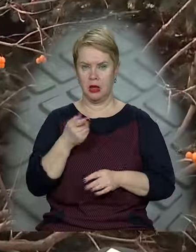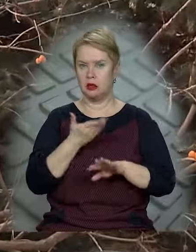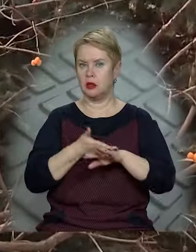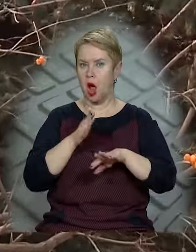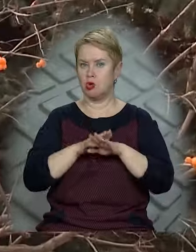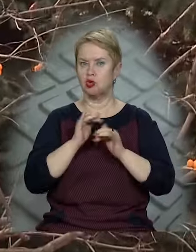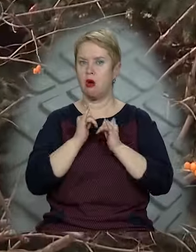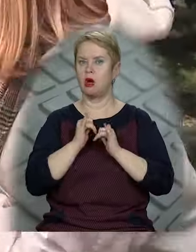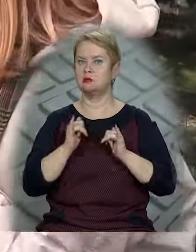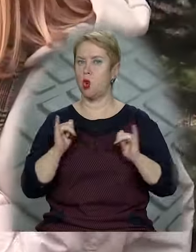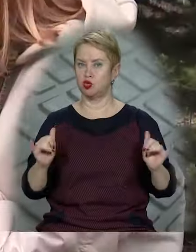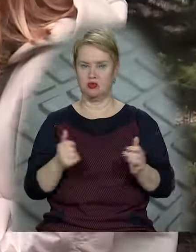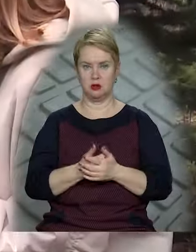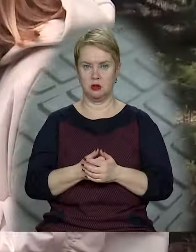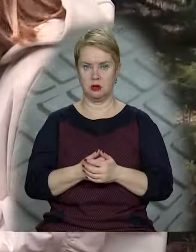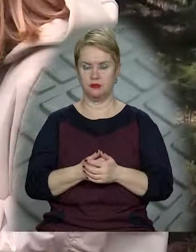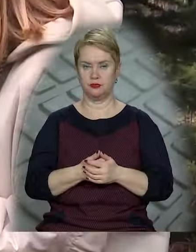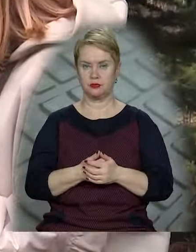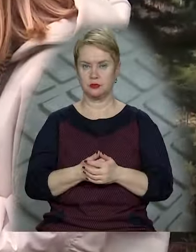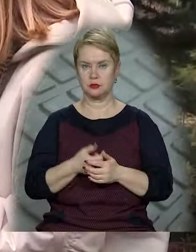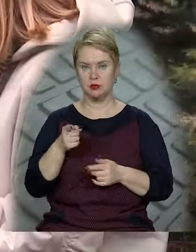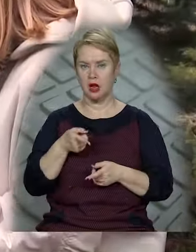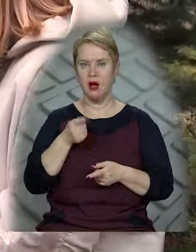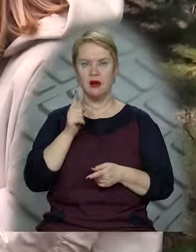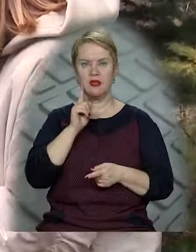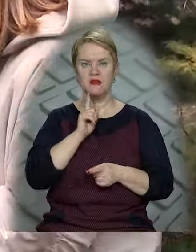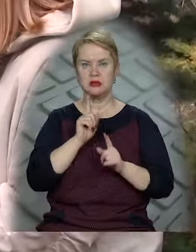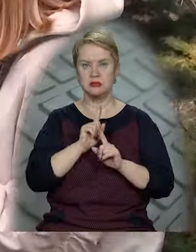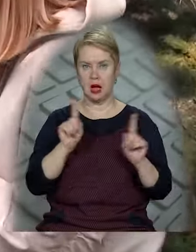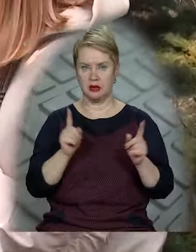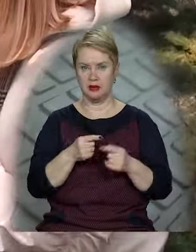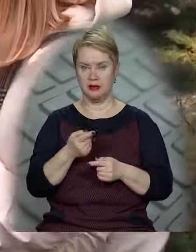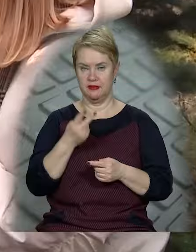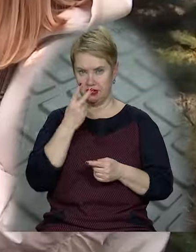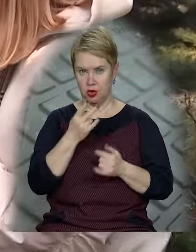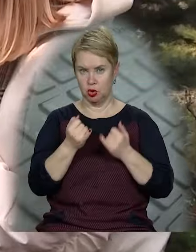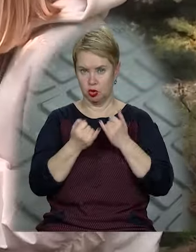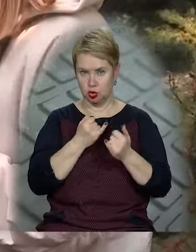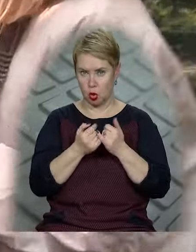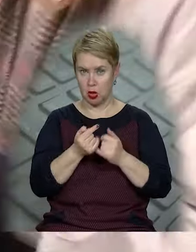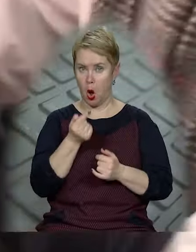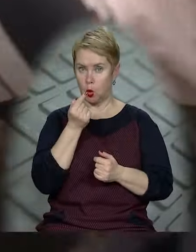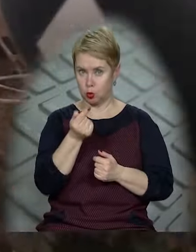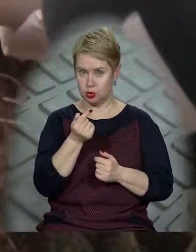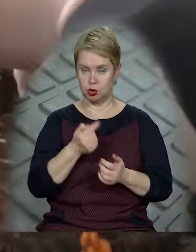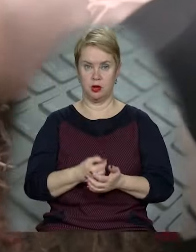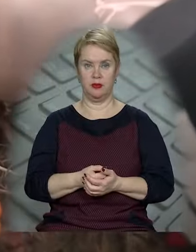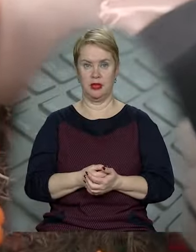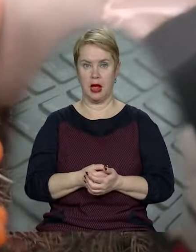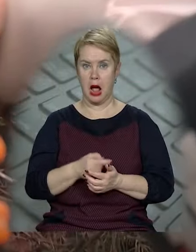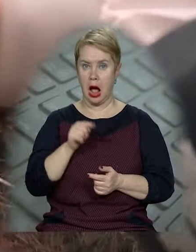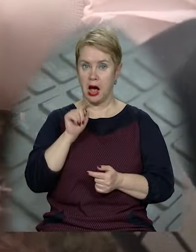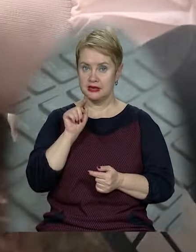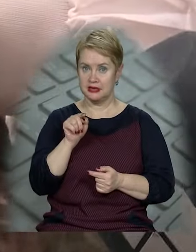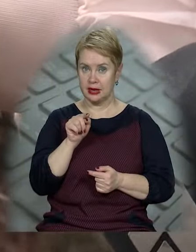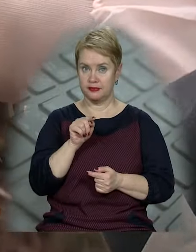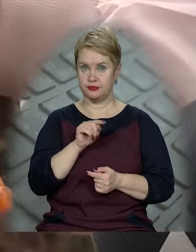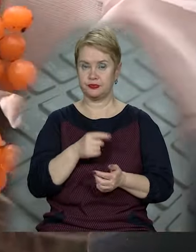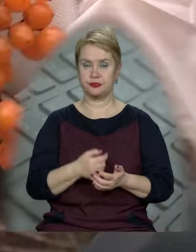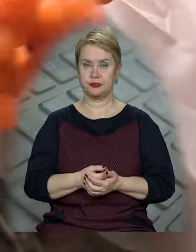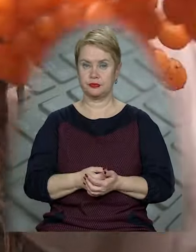тяжко розмножити. Вони різні на смак. Бачите, жовта вона крупніша набагато, а ця